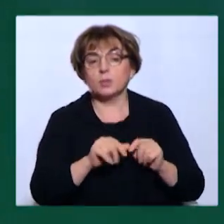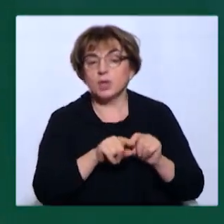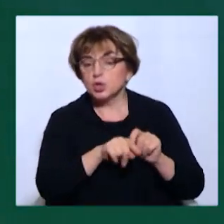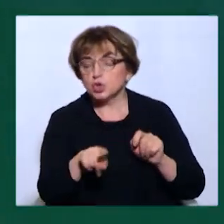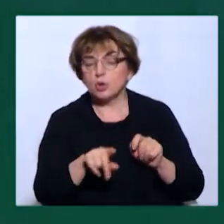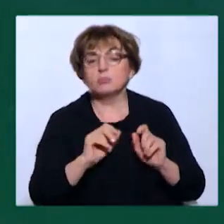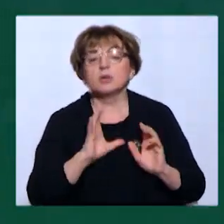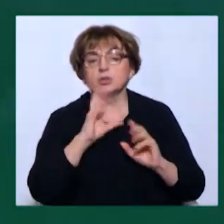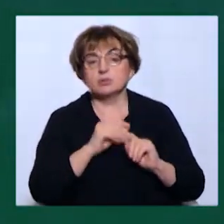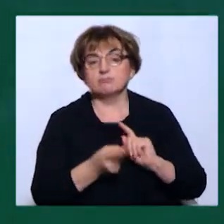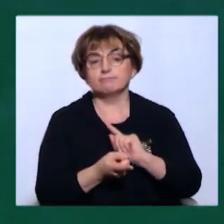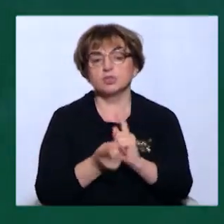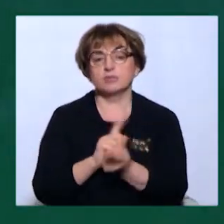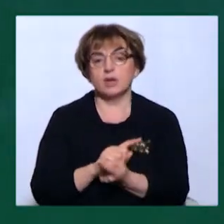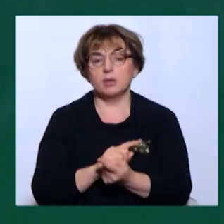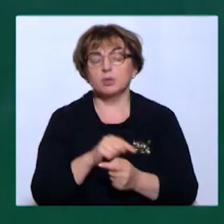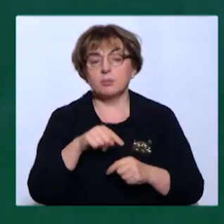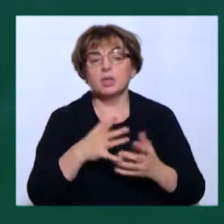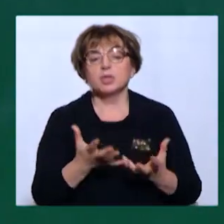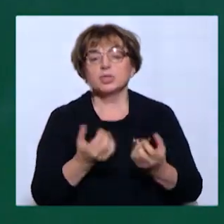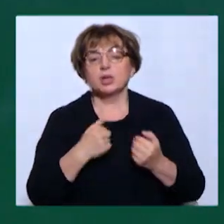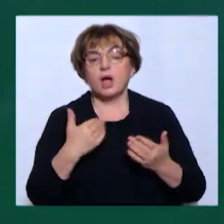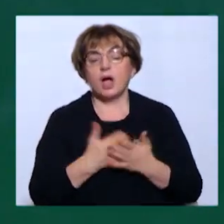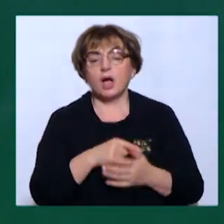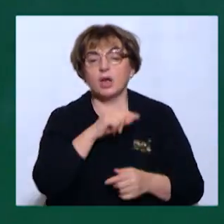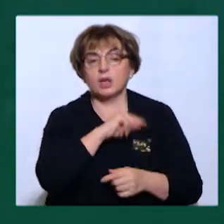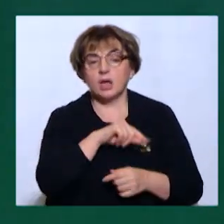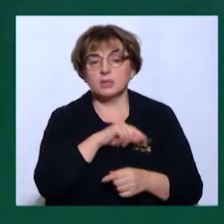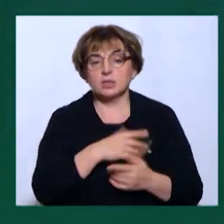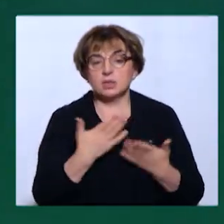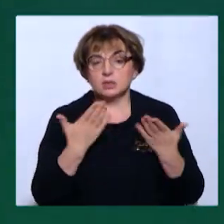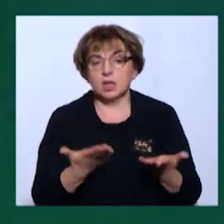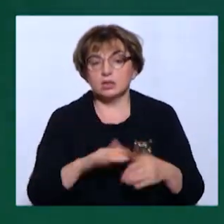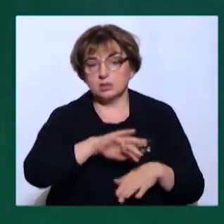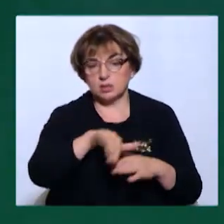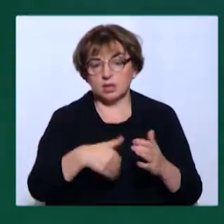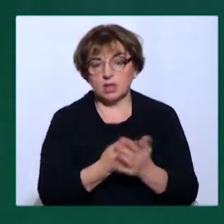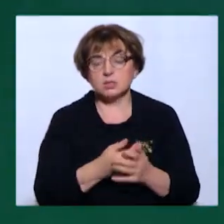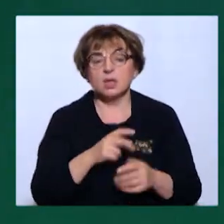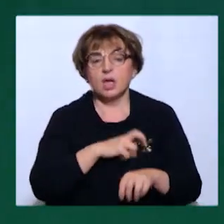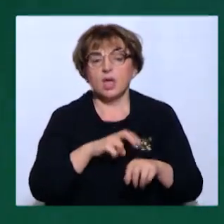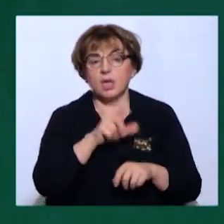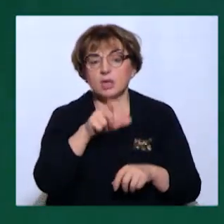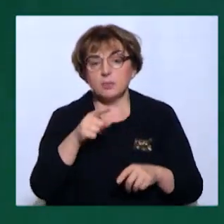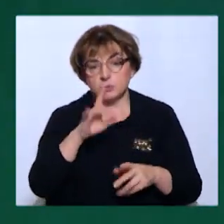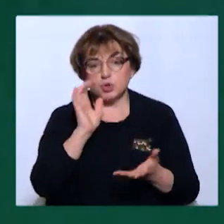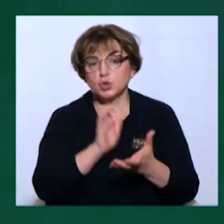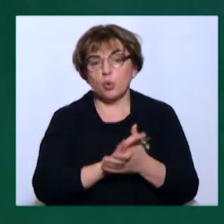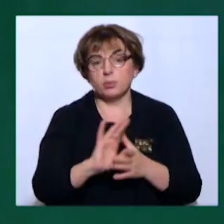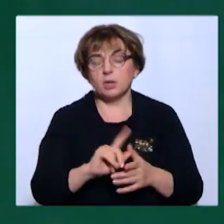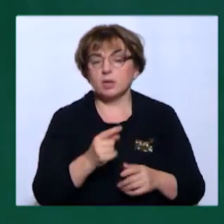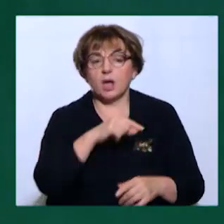განიცადა მუტაცია, მან შეიძინა ახალი ნიშანთვისებები და დღეს მედიკოსებისთვის ჯერჯერობით უცნობია,